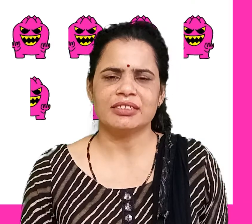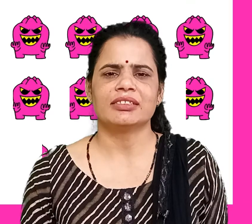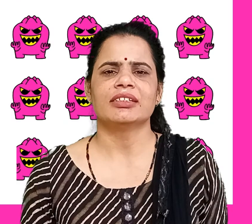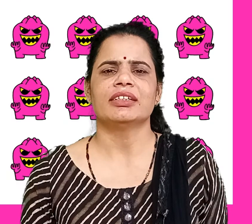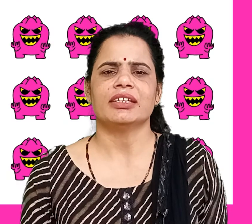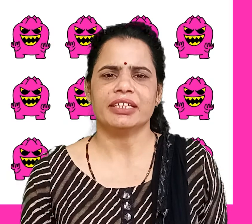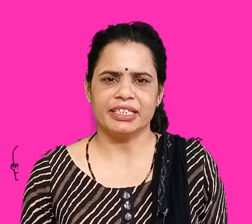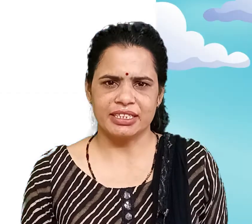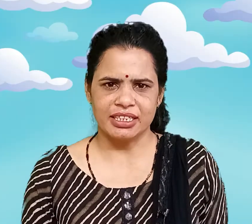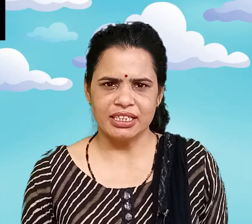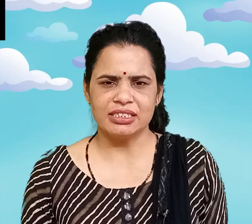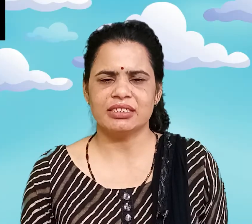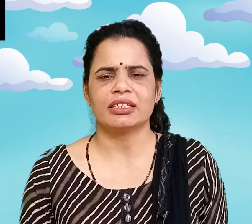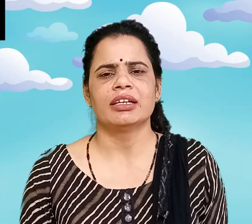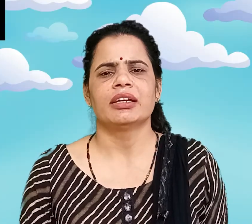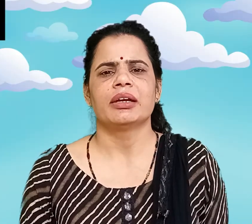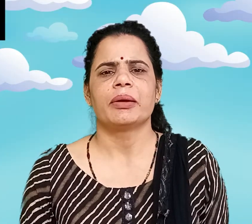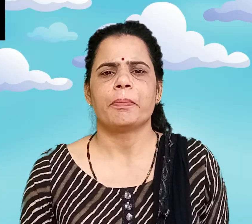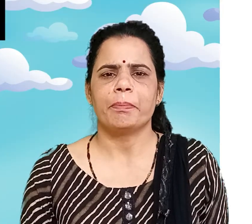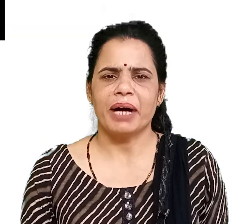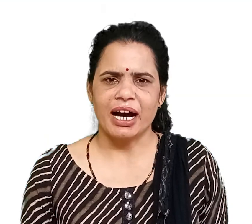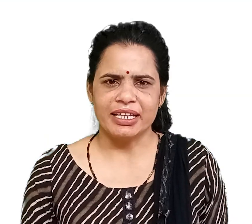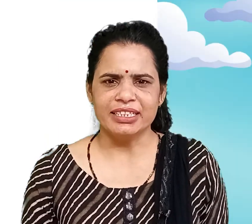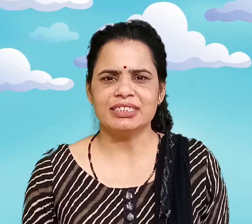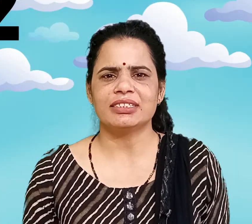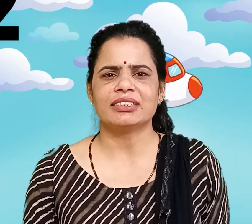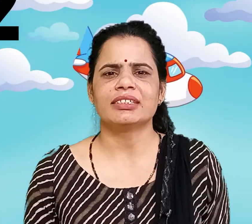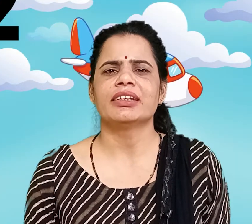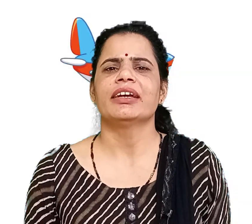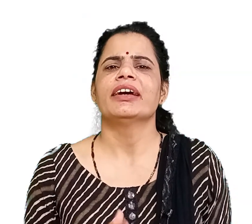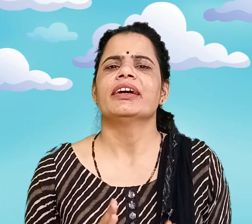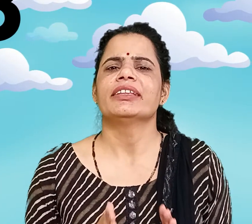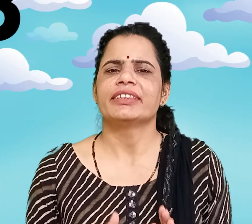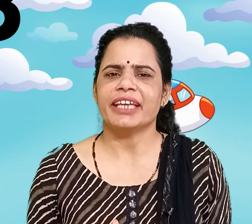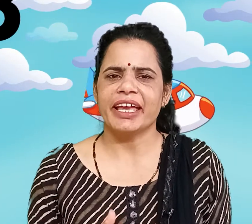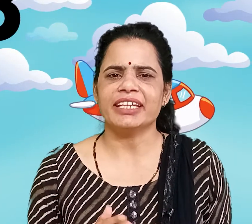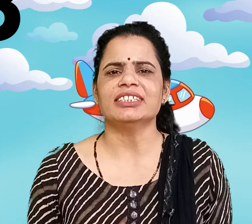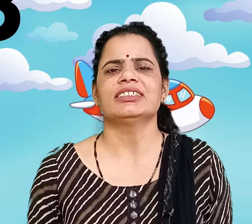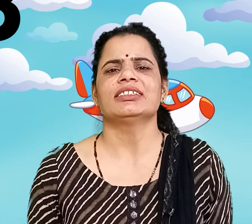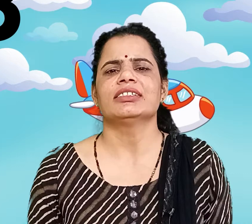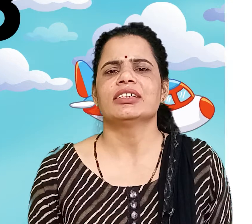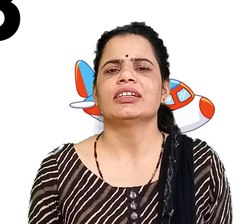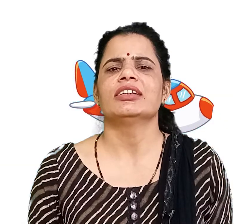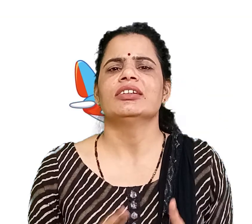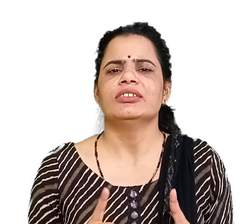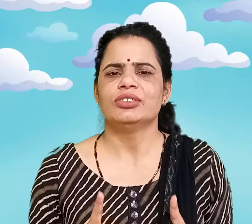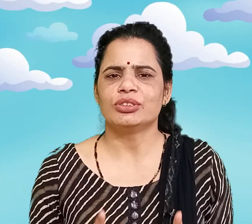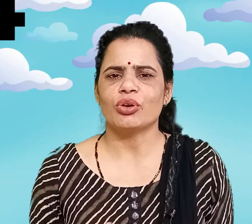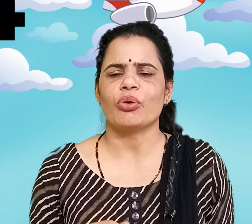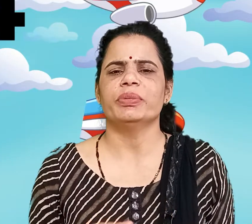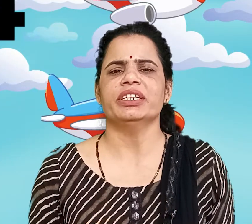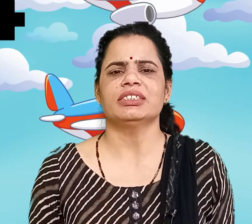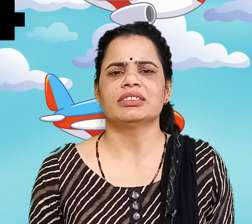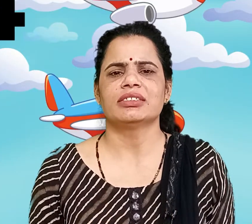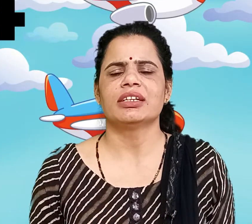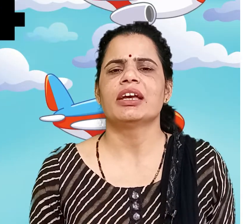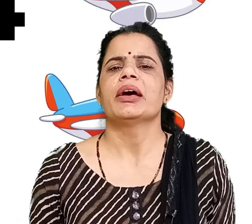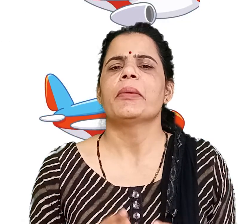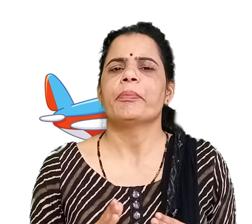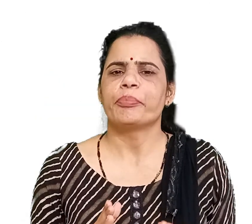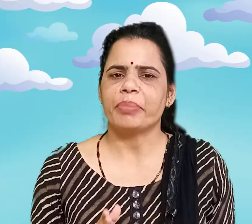20, 21, 22, 23,